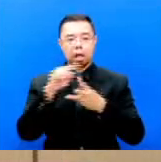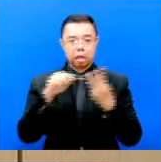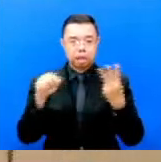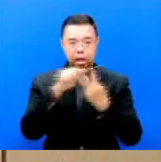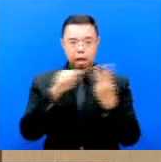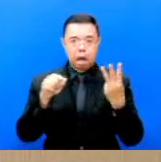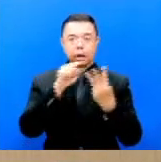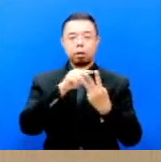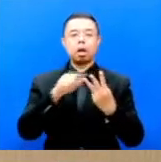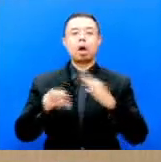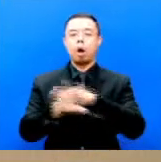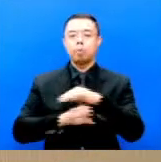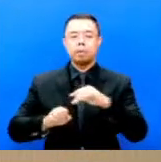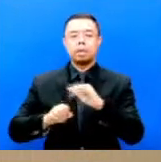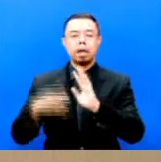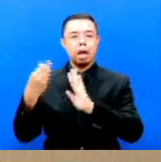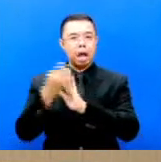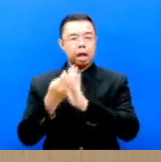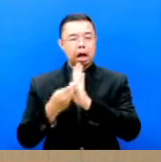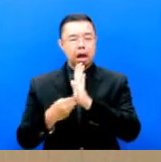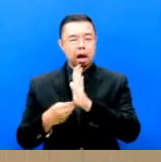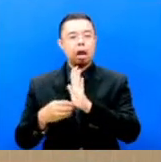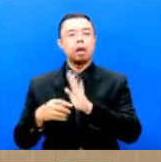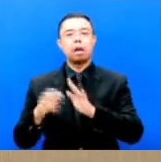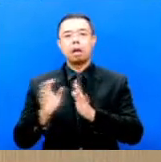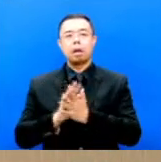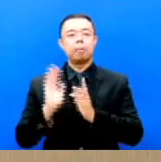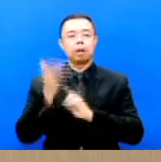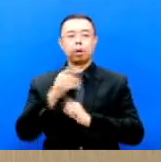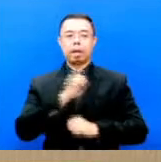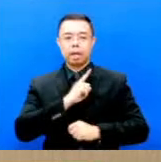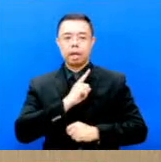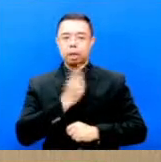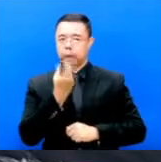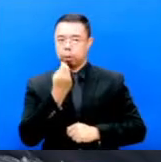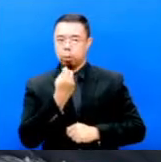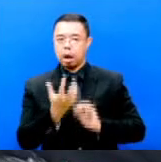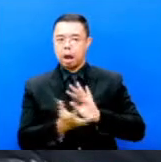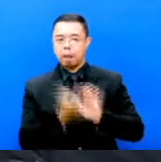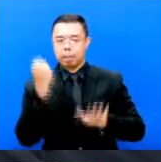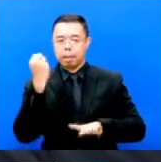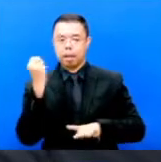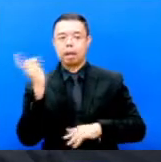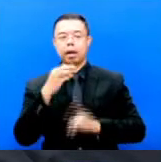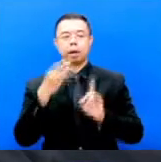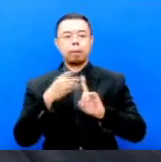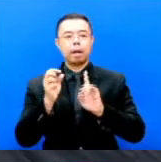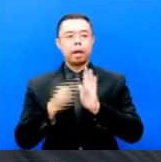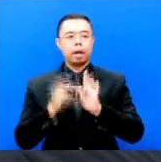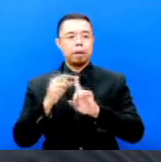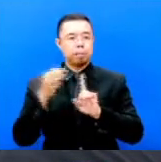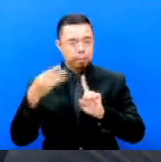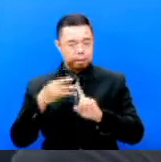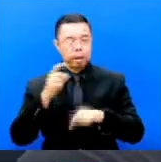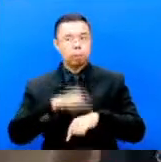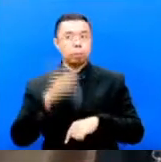diduga melakukan korupsi APD covid-19 dengan mengambil uang dari dana siap pakai Badan Nasional penanggulangan bencana yang